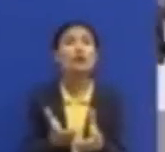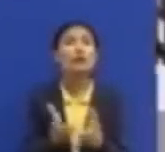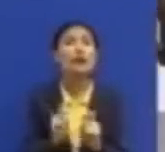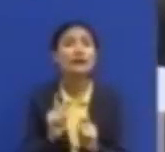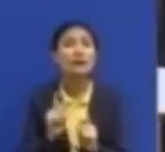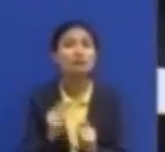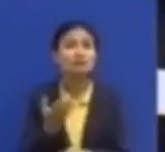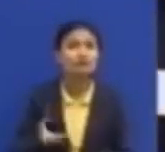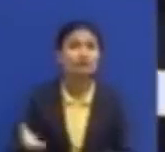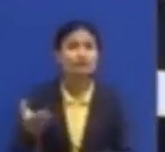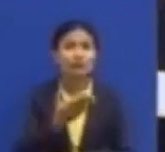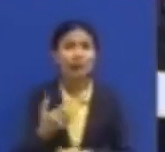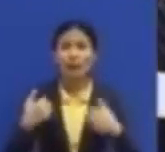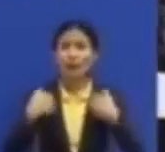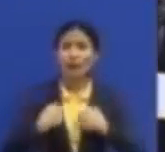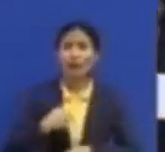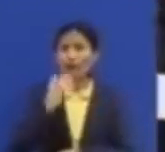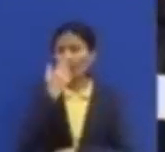งาม